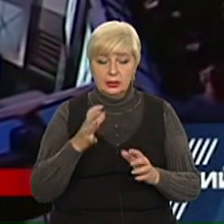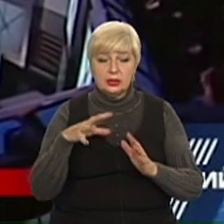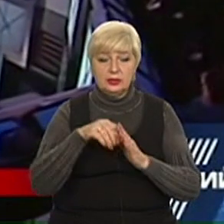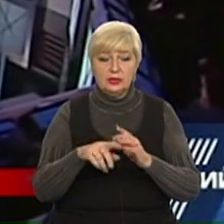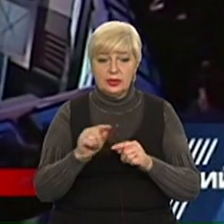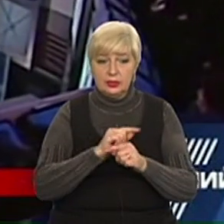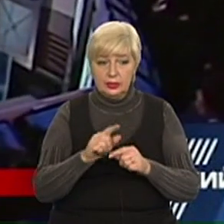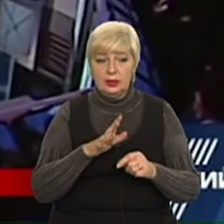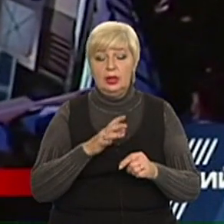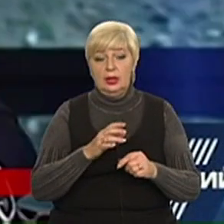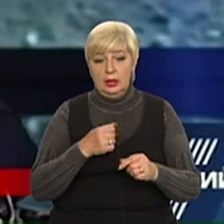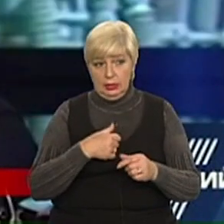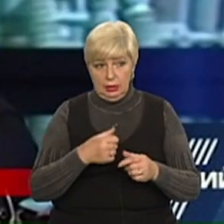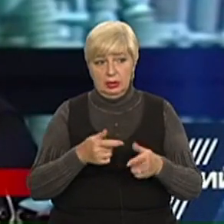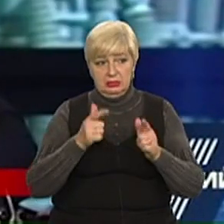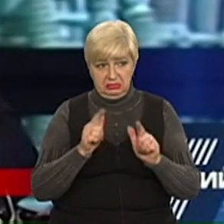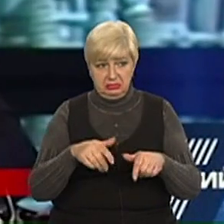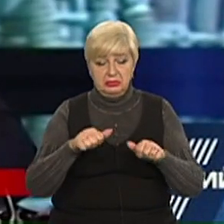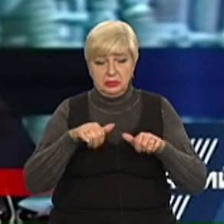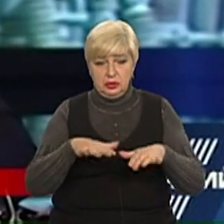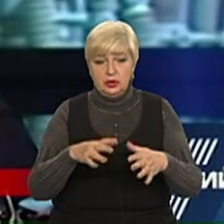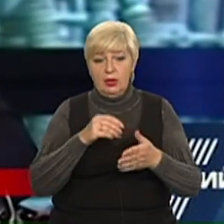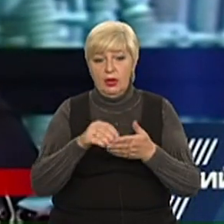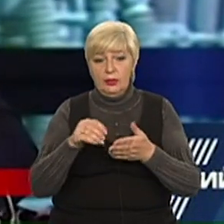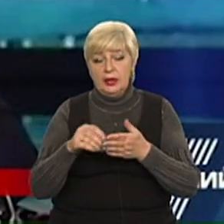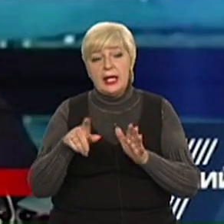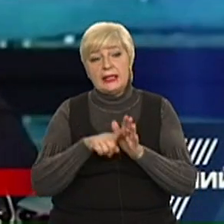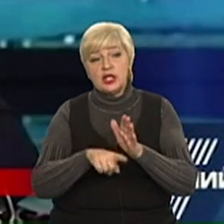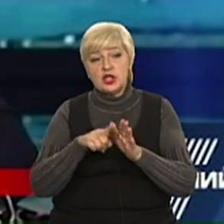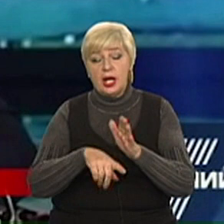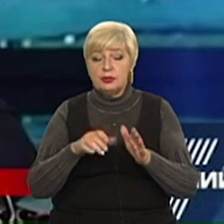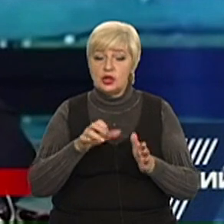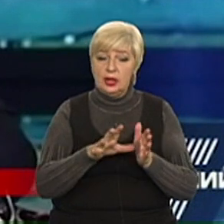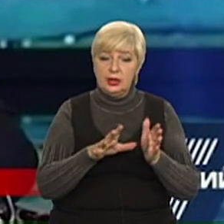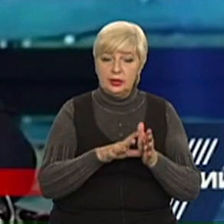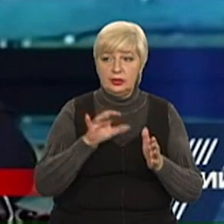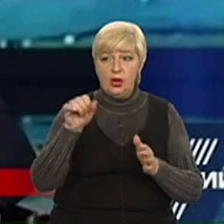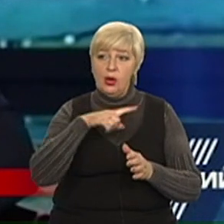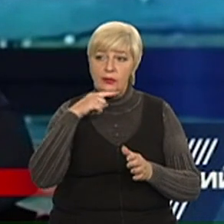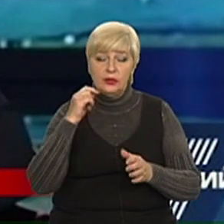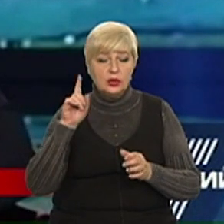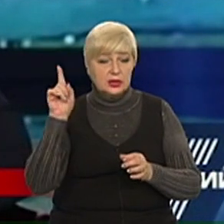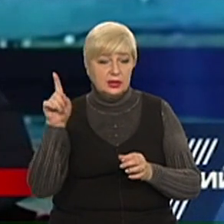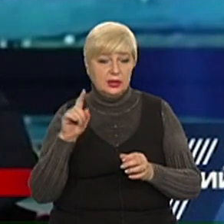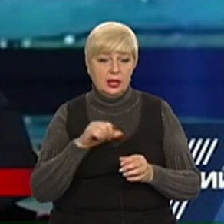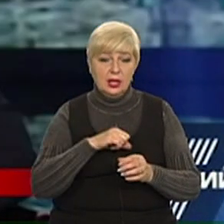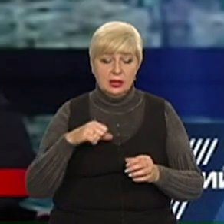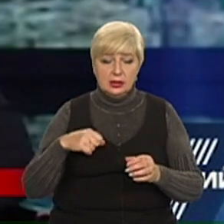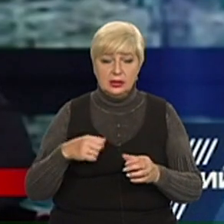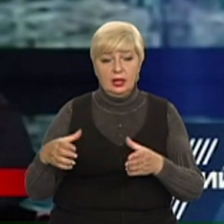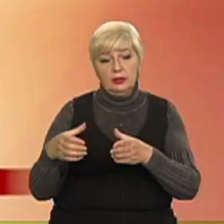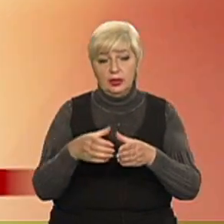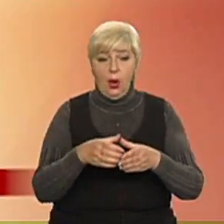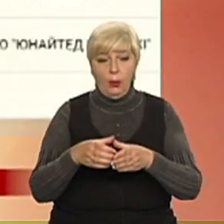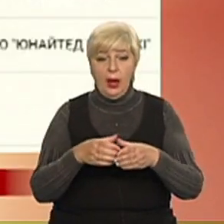власне, пролобіював купівлю дешевшої електроенергії в Російської Федерації саме компанією